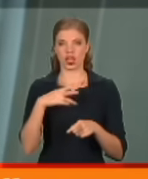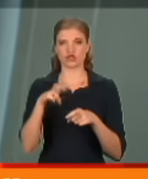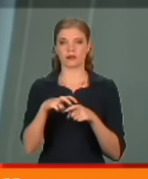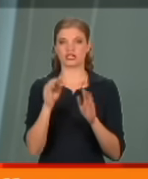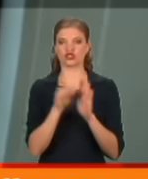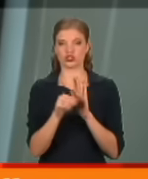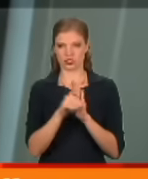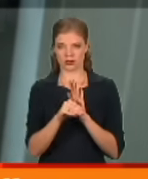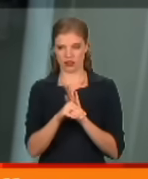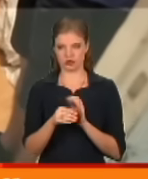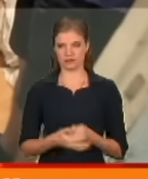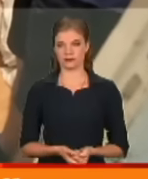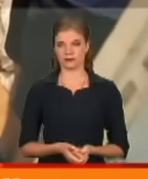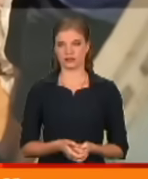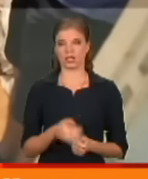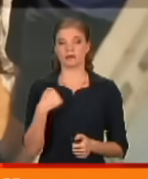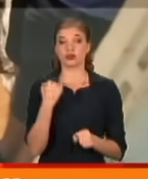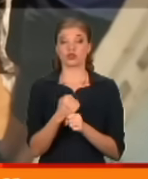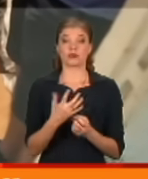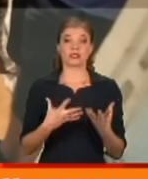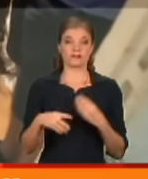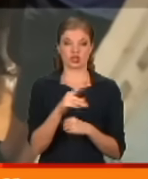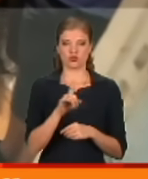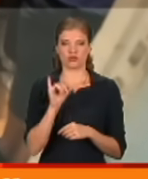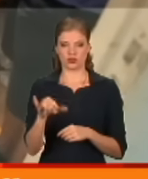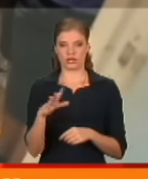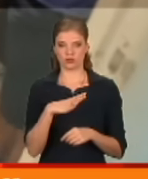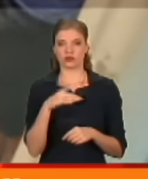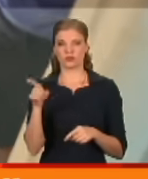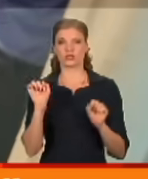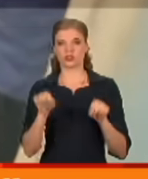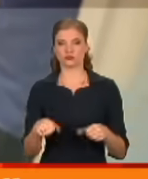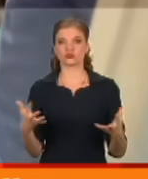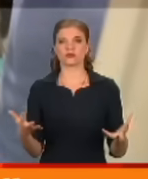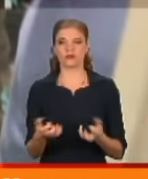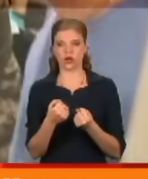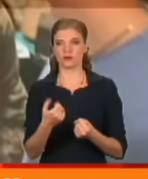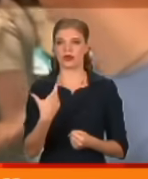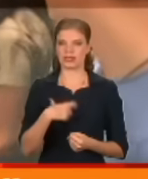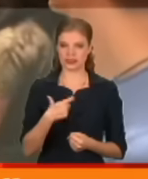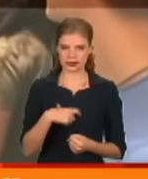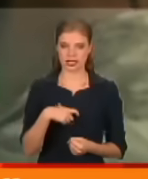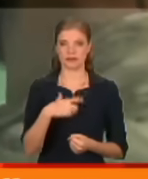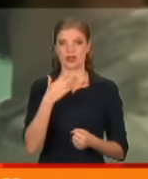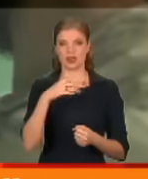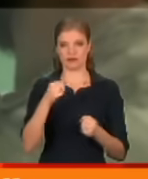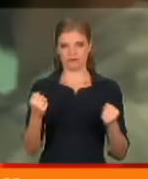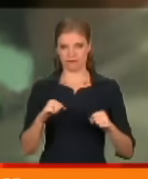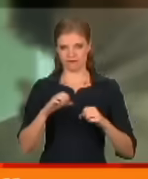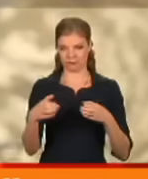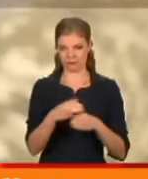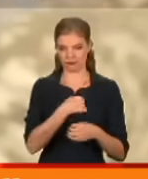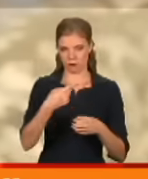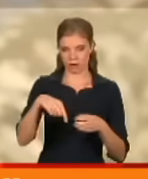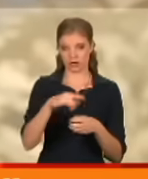склад з тактичної медицини. Ми зробили все для того, щоб вони мали знання. Вони зможуть врятувати себе, своїх побратимів. Тепер